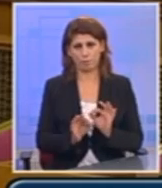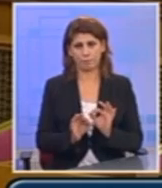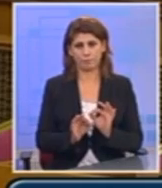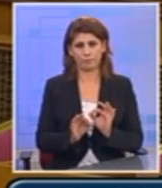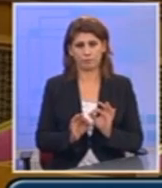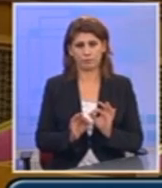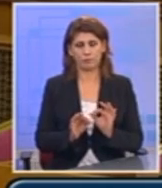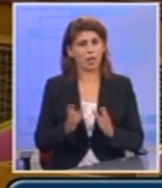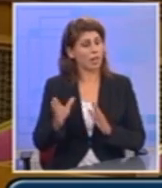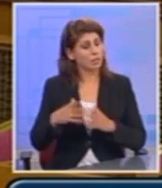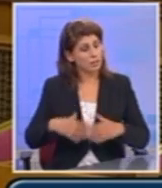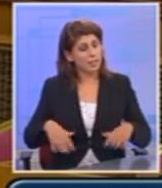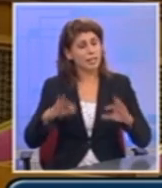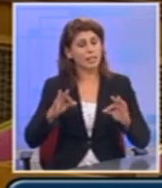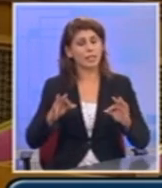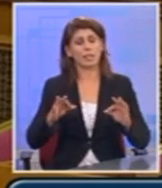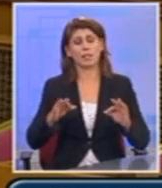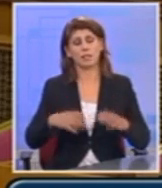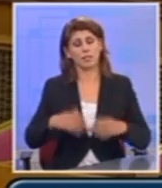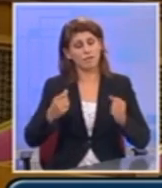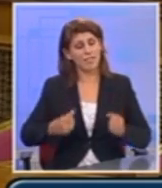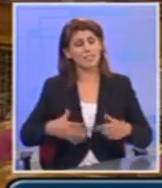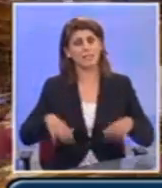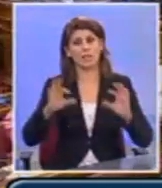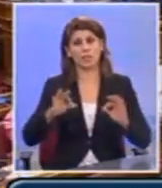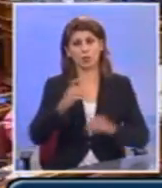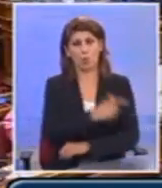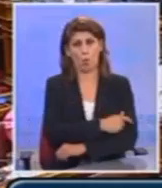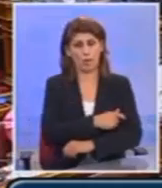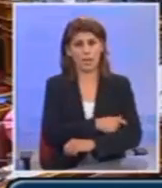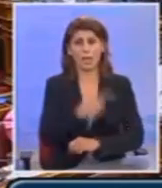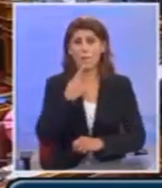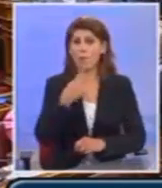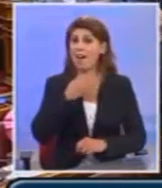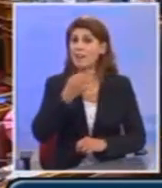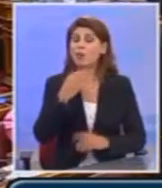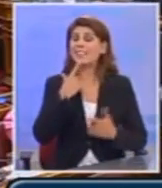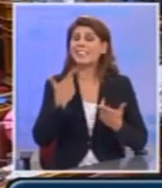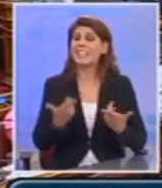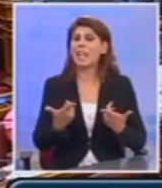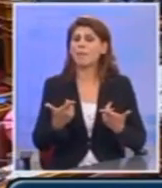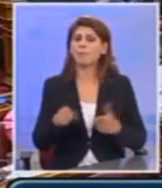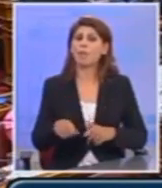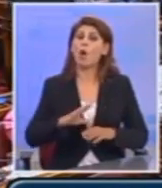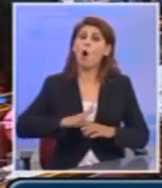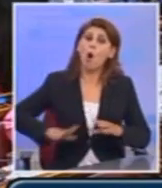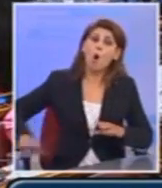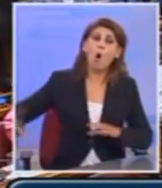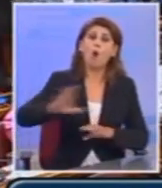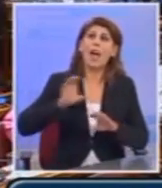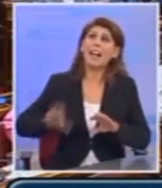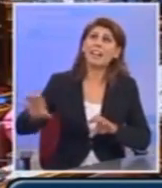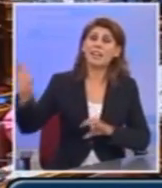κατευθυντήριες αρχές του οηε που λέν σύμφωνα με την οποία αναφορά λέγεται ότι όλα τα κράτη έχουν την υποχρέωση να